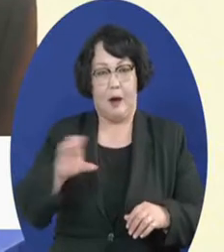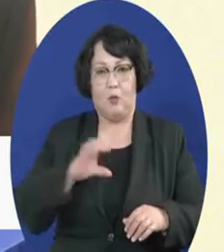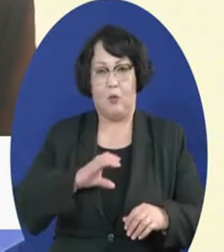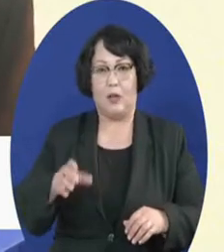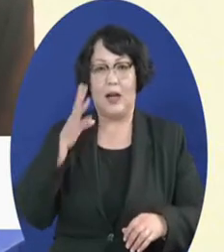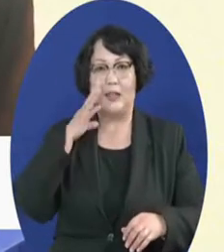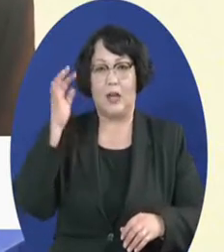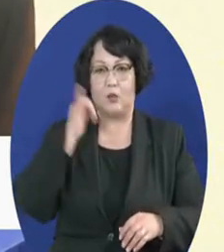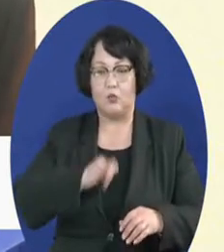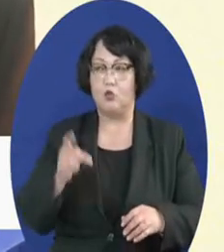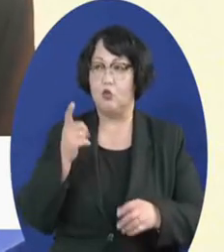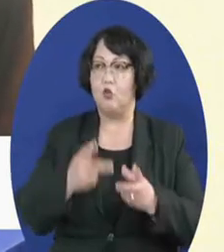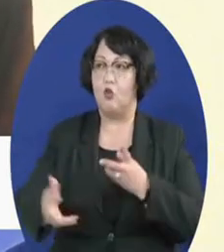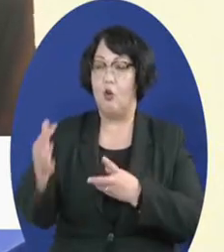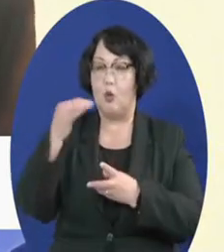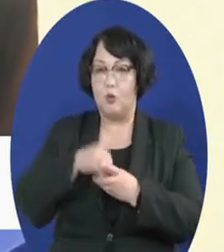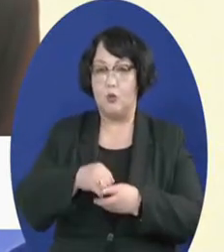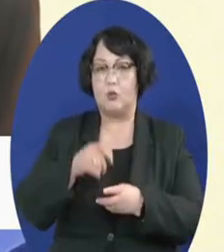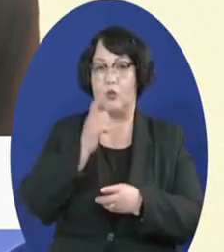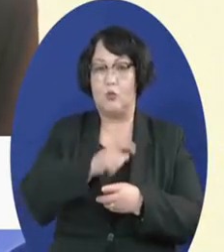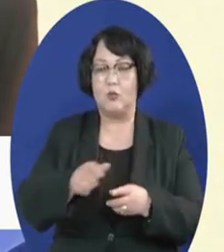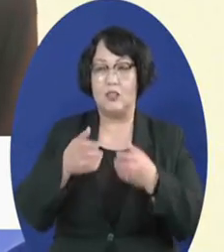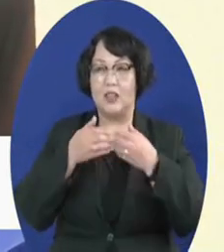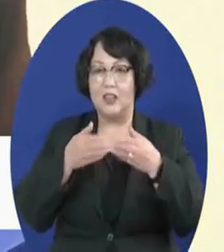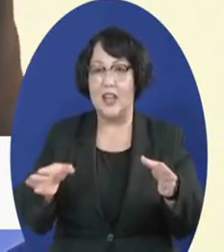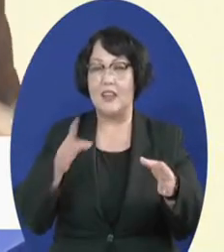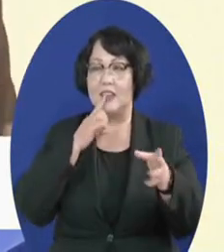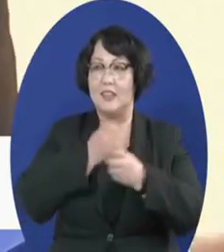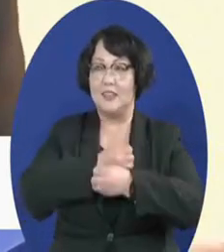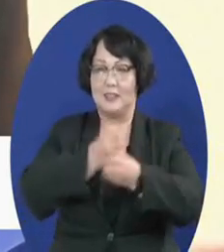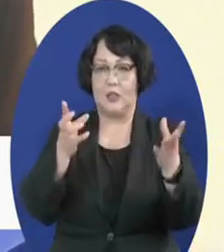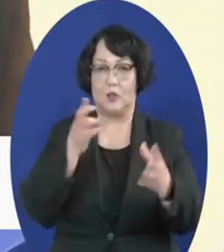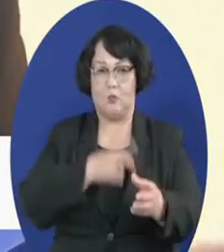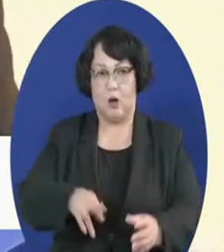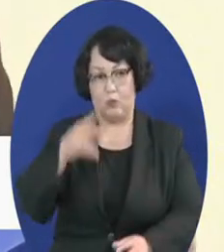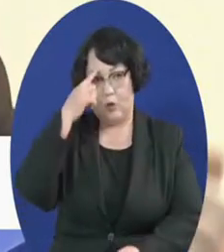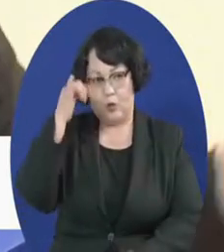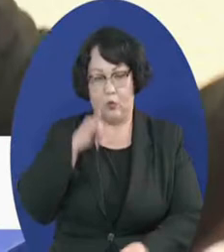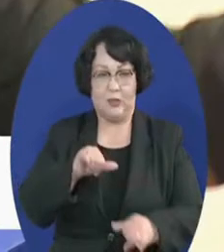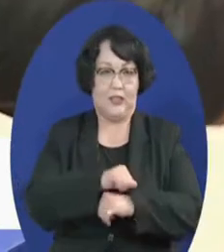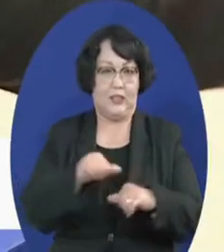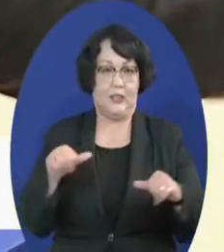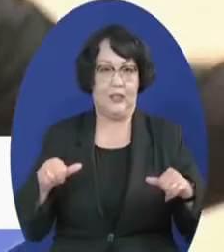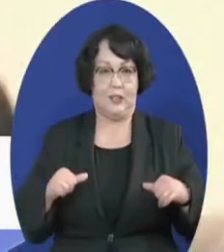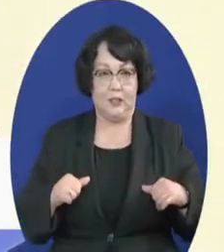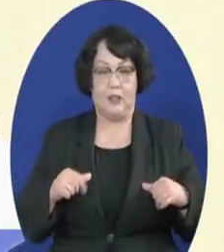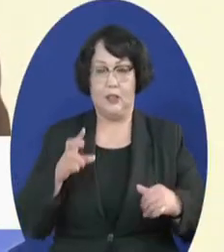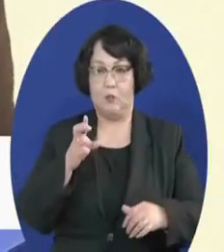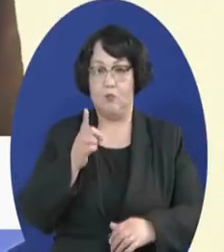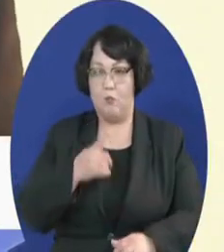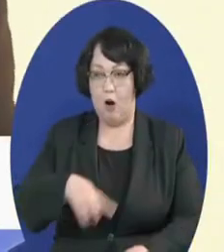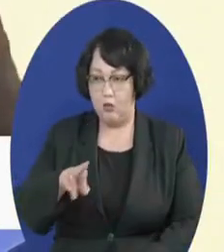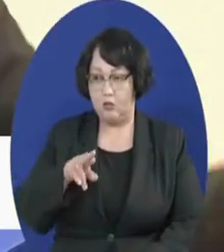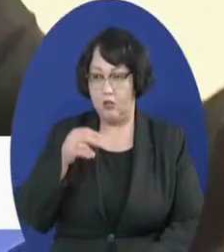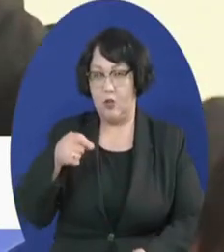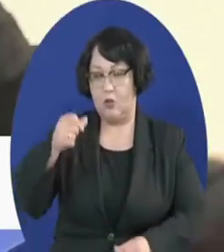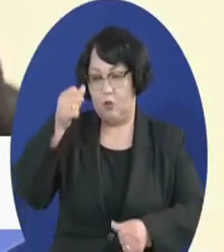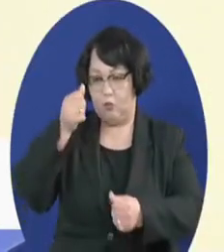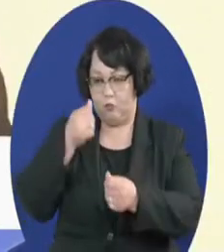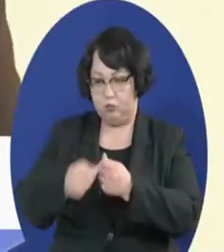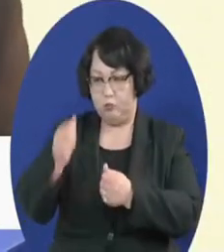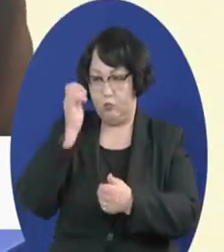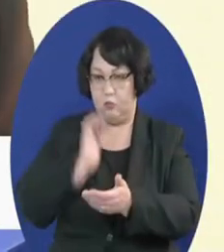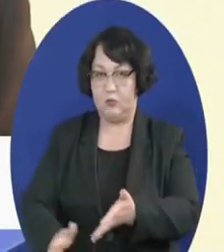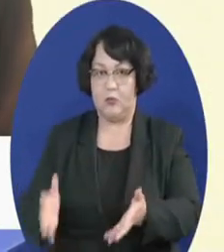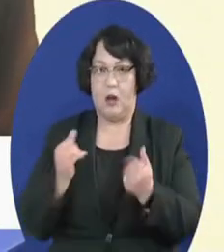нэгжүүдтэй гадаадын хөрөнгө оруулагчдаа нээлттэй зарлж байгаа бонд. Монгол улсын иргэн өнөөдөр энэ бондыг худалдаж аваад